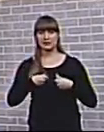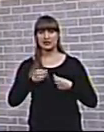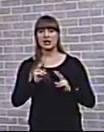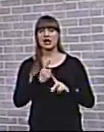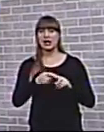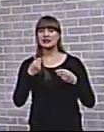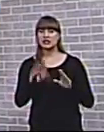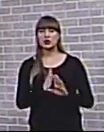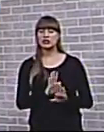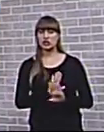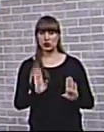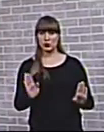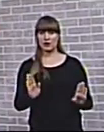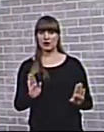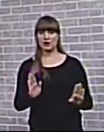дает не только